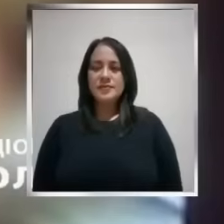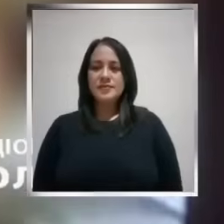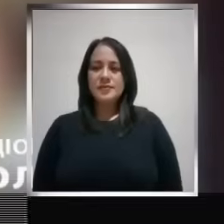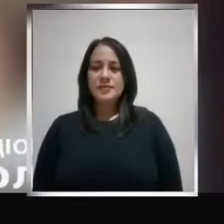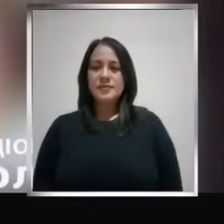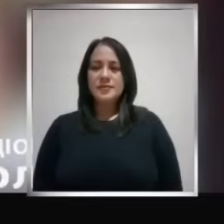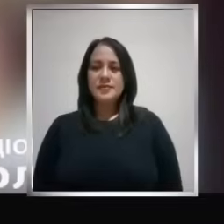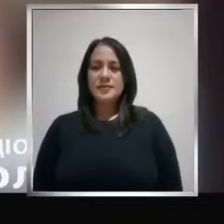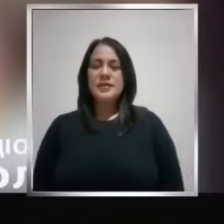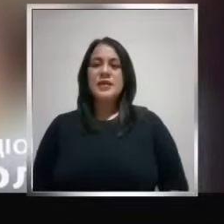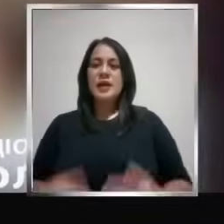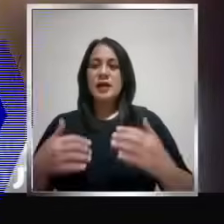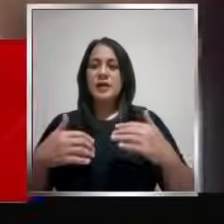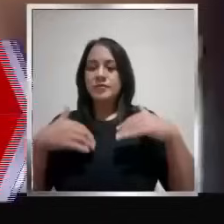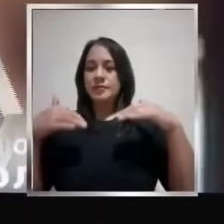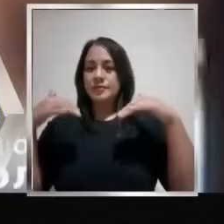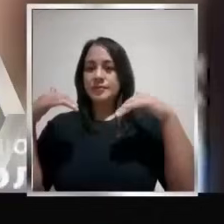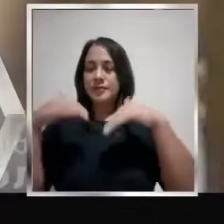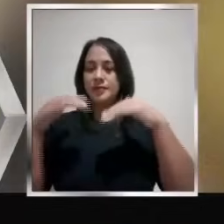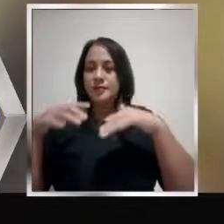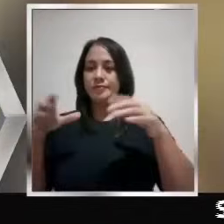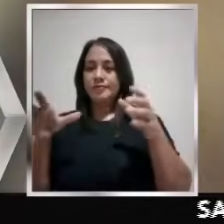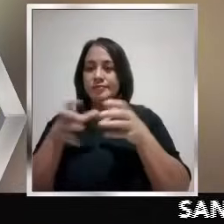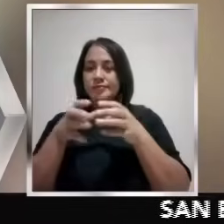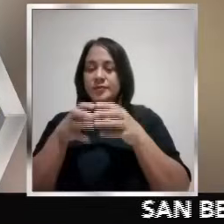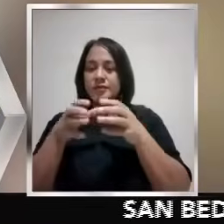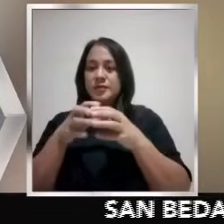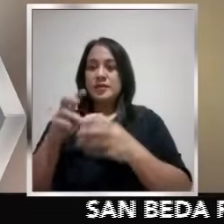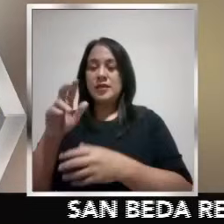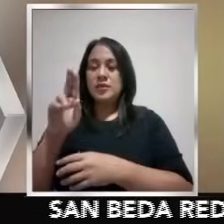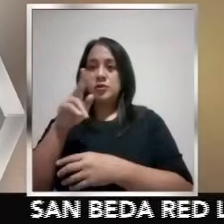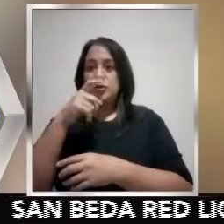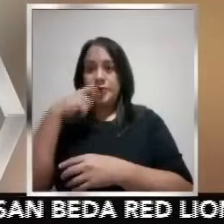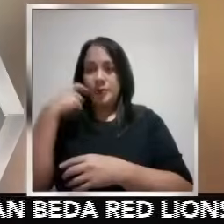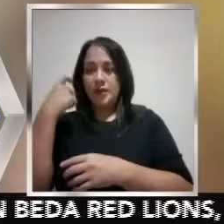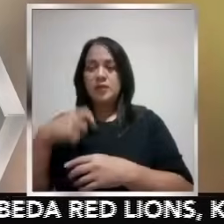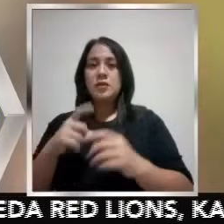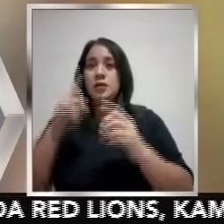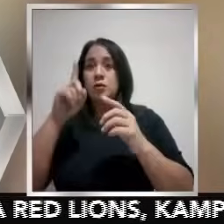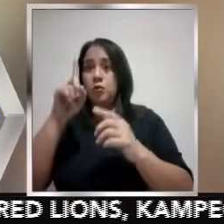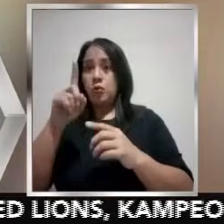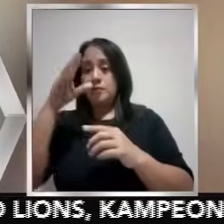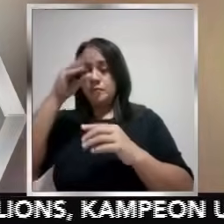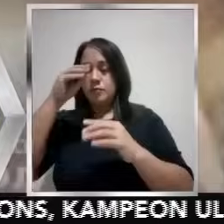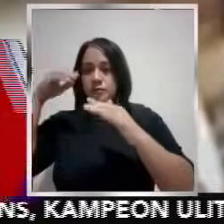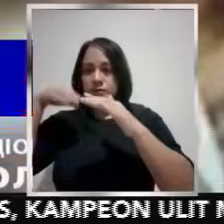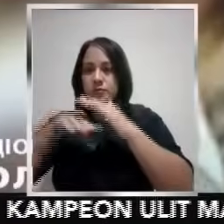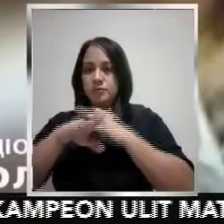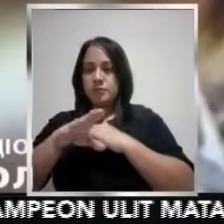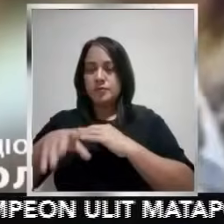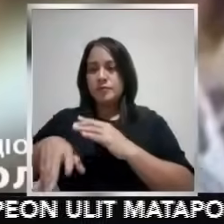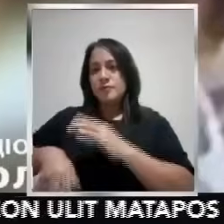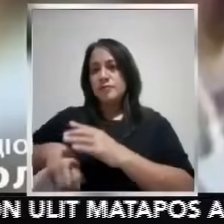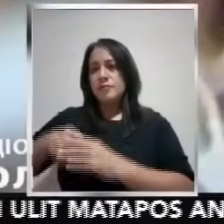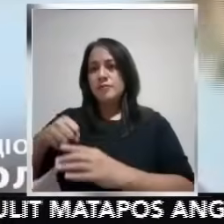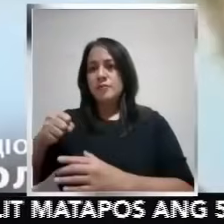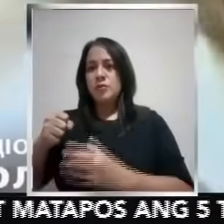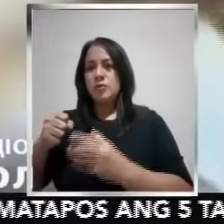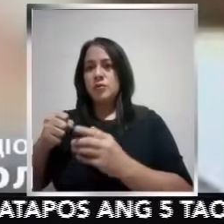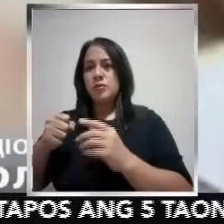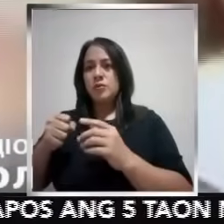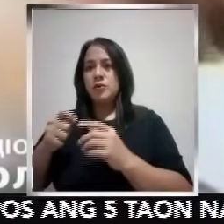Sa gitna ng pulo ng konseho ng isang village sa Ukraine, pumasok ang isang lalaki. May kinuha sa bulsa, ipinakita sa mga